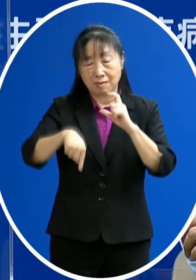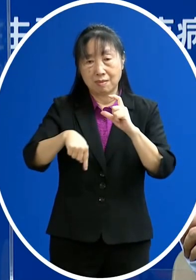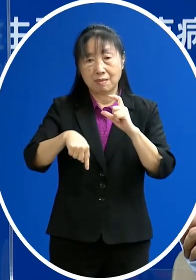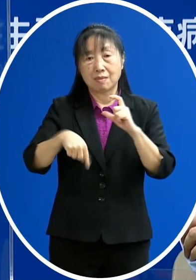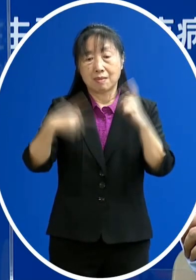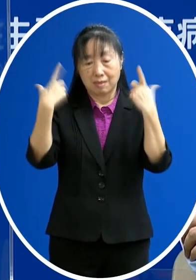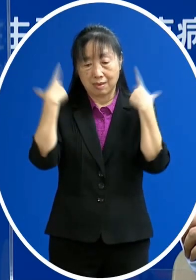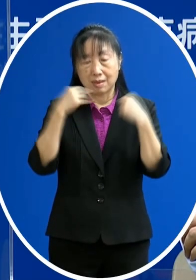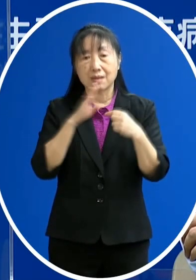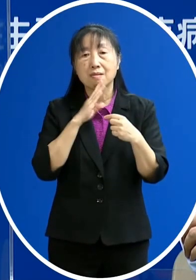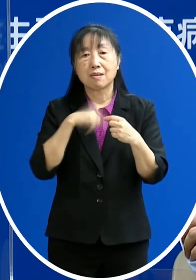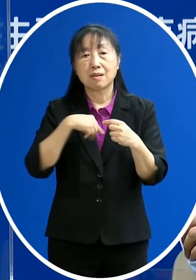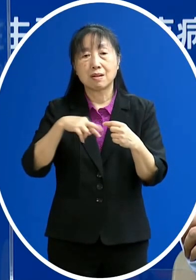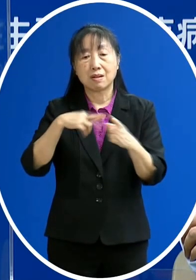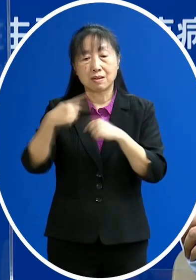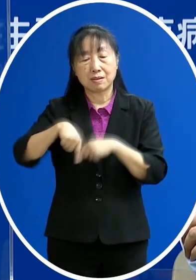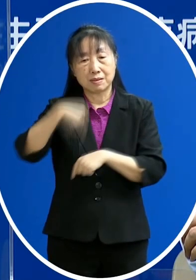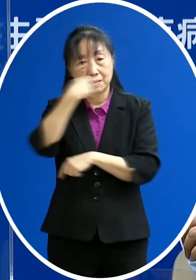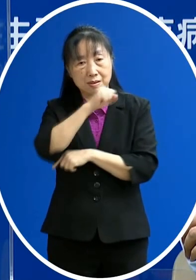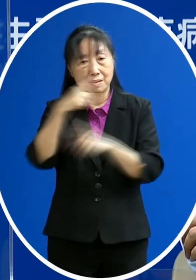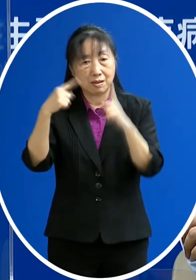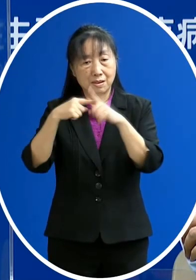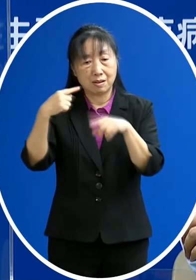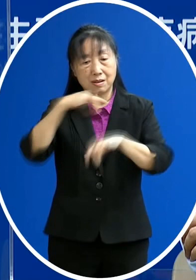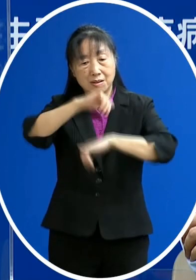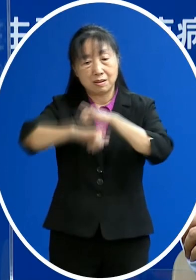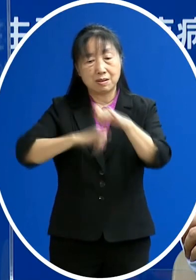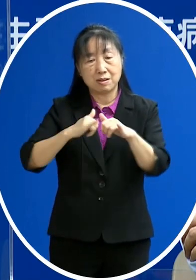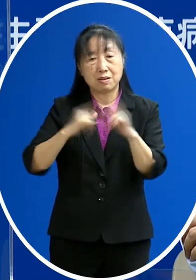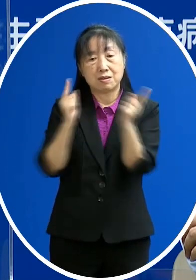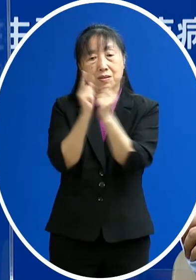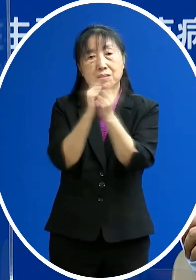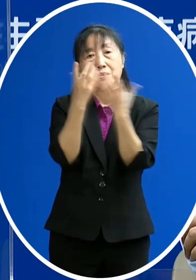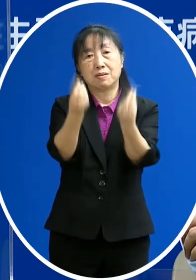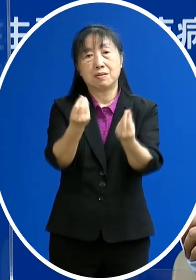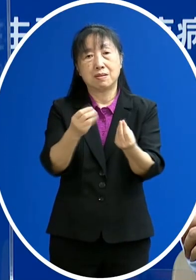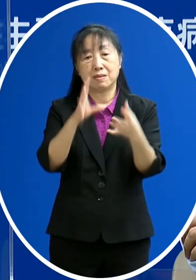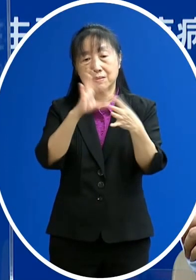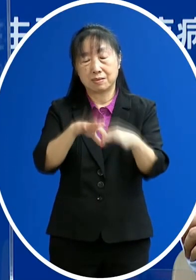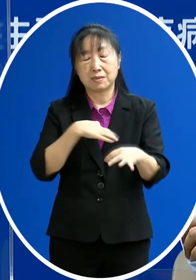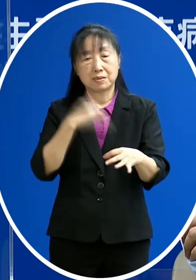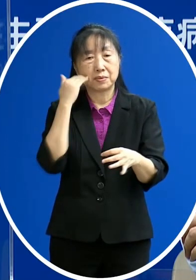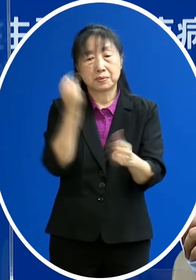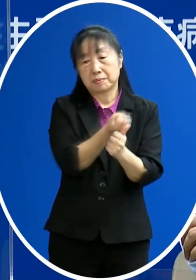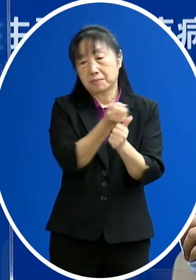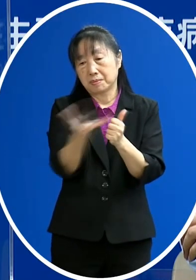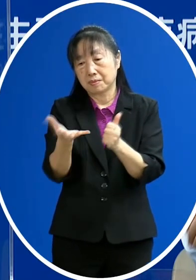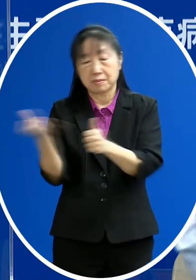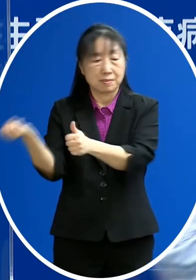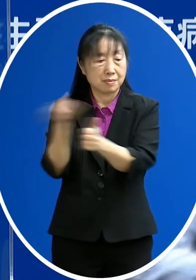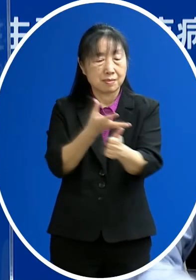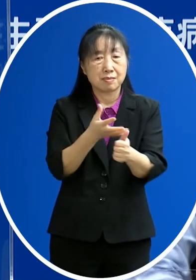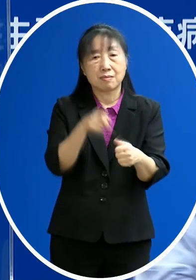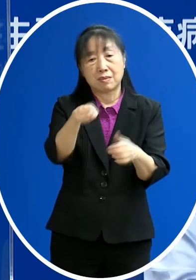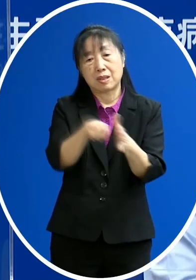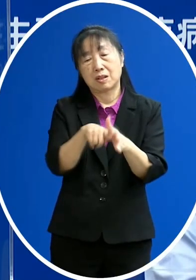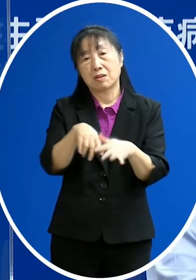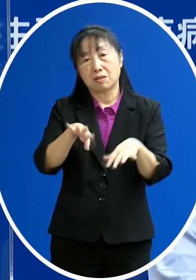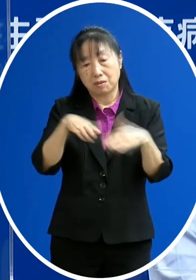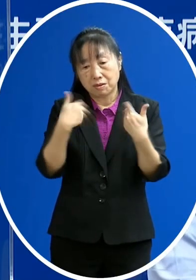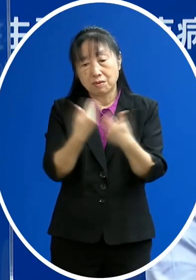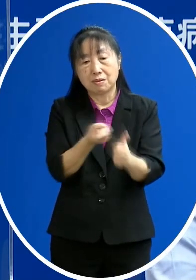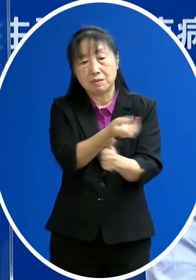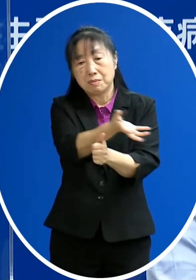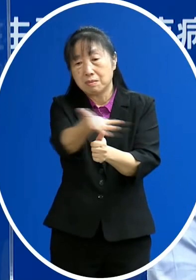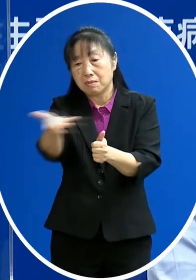跟哦住在台湾的人是不同的生活圈，哦，所以他传给他的话，那就会在让疫情能够